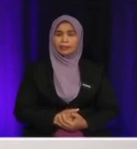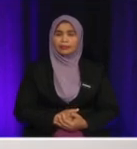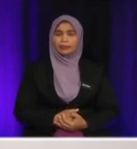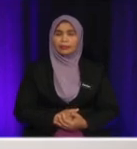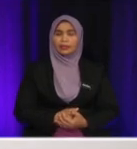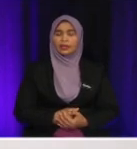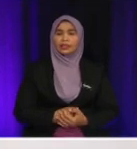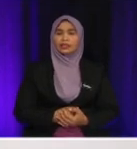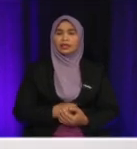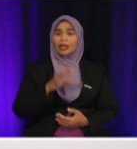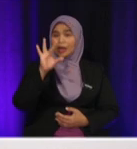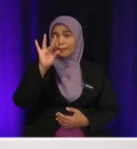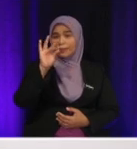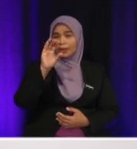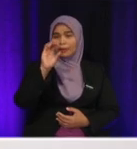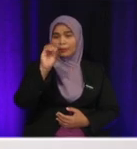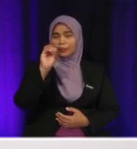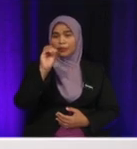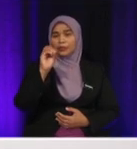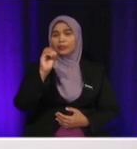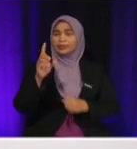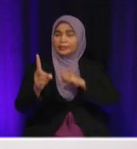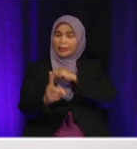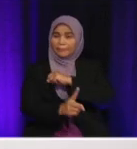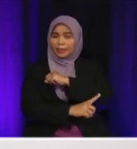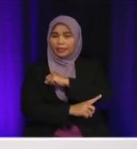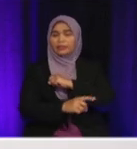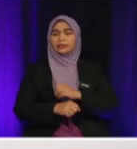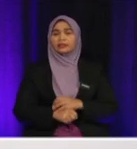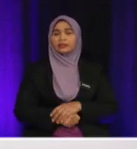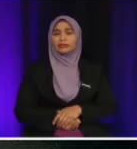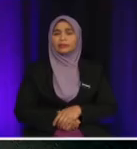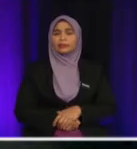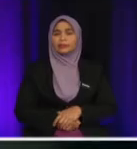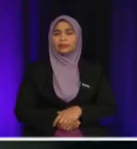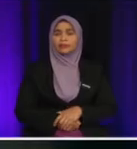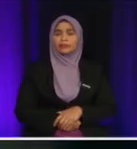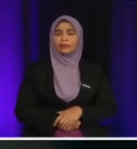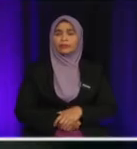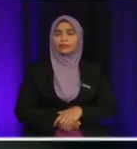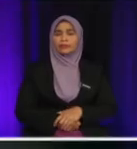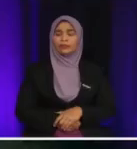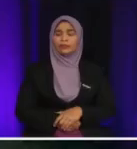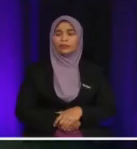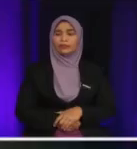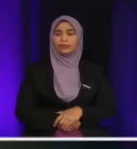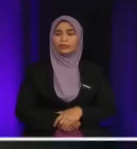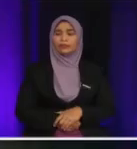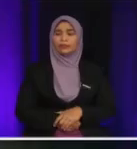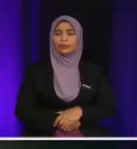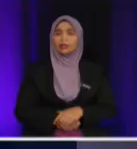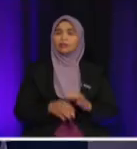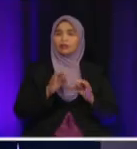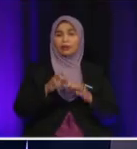A, 80 sebatan. 80 sebatan. Betul kan ni? Betul lah tu kan? Kita tengok. Kalau 40